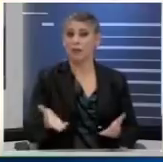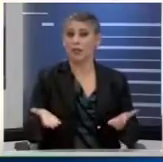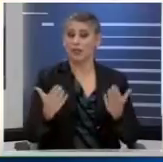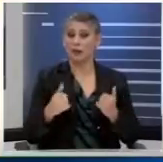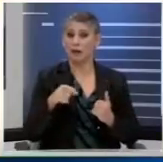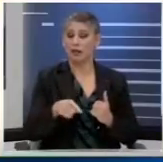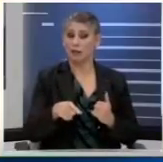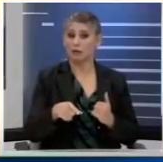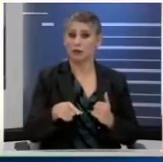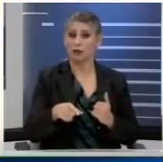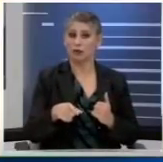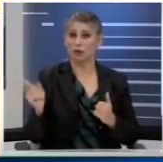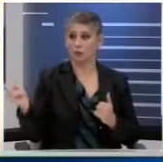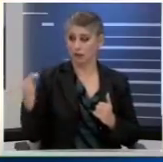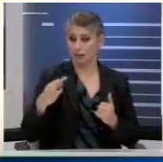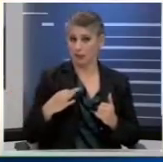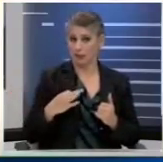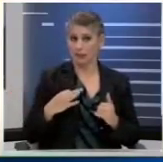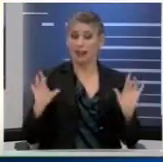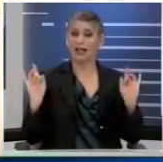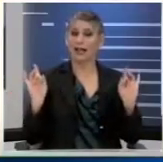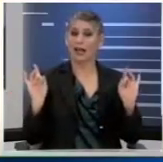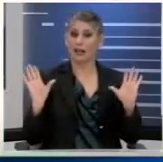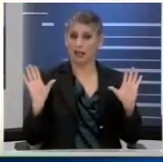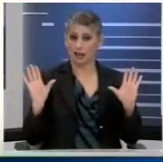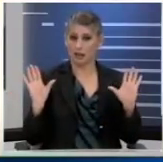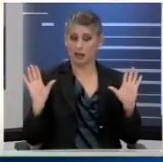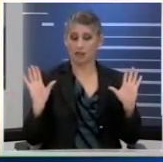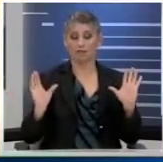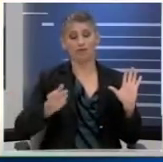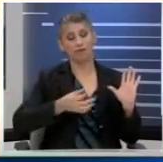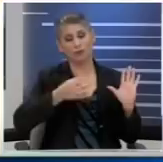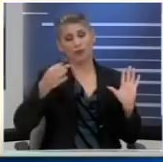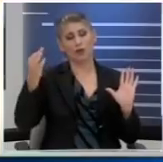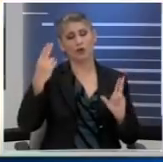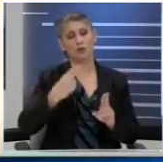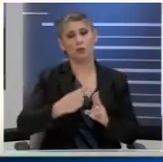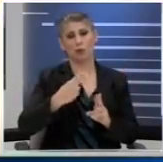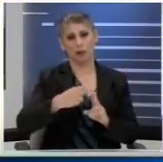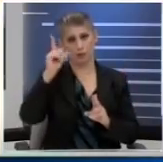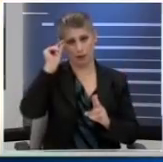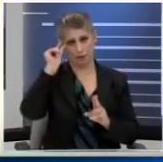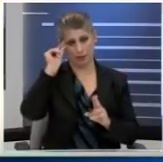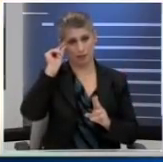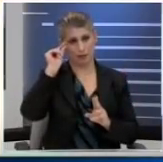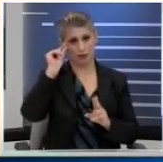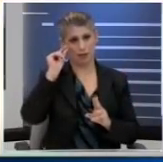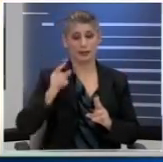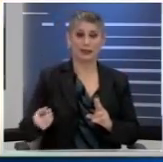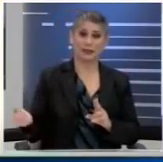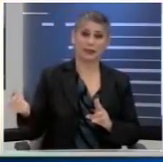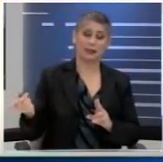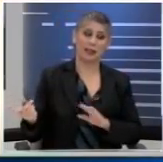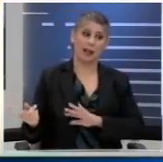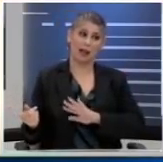αυτό το φαινόμενο στο οποίο εσείς αναφέρεστε, κανένα σπουδαίο πανεπιστήμιο της άλλης πλευράς